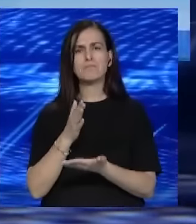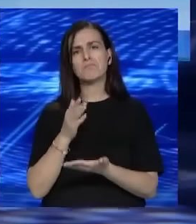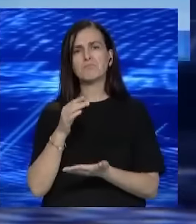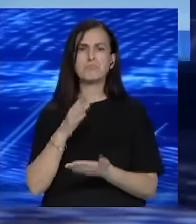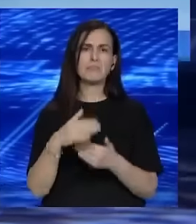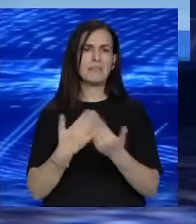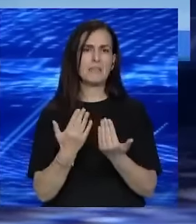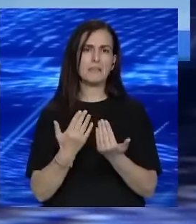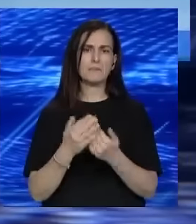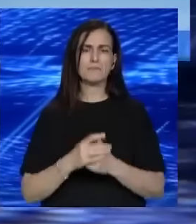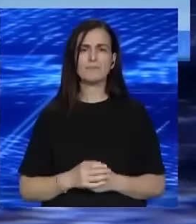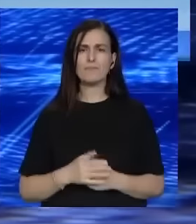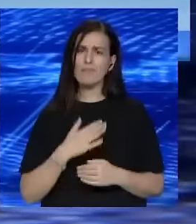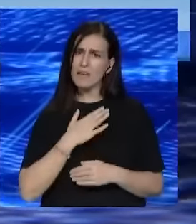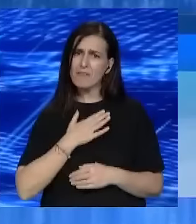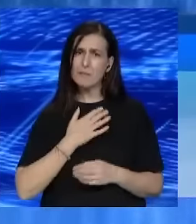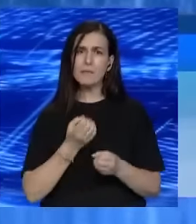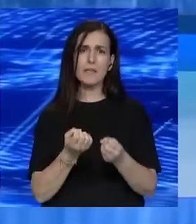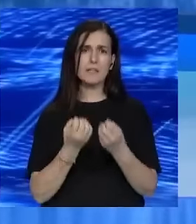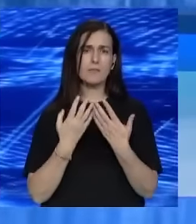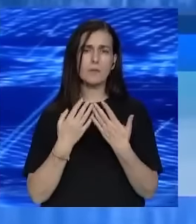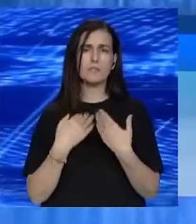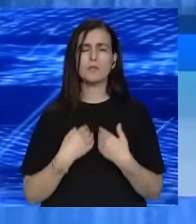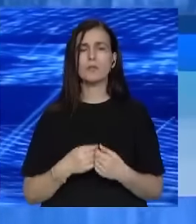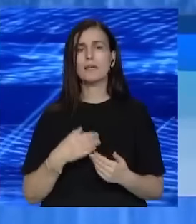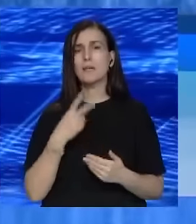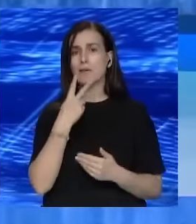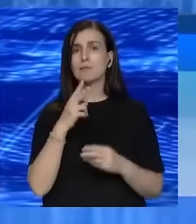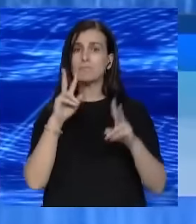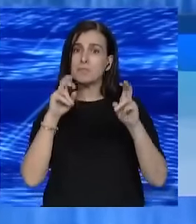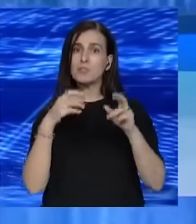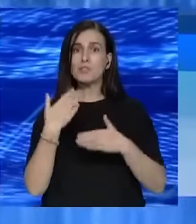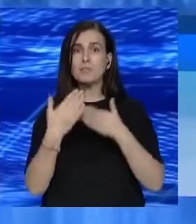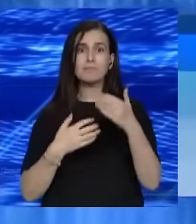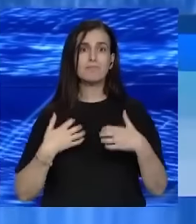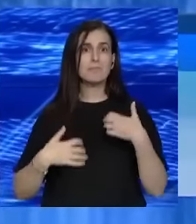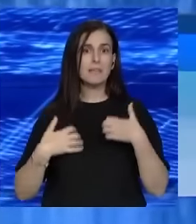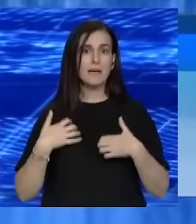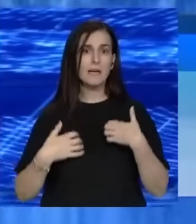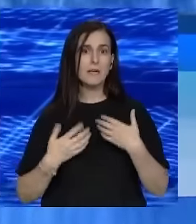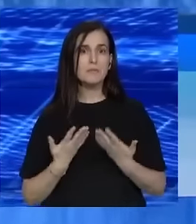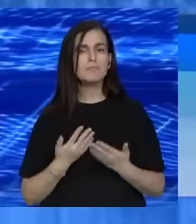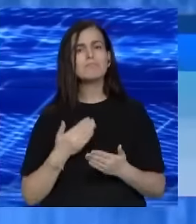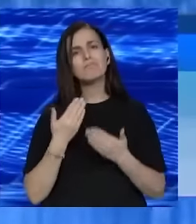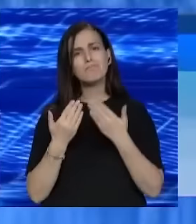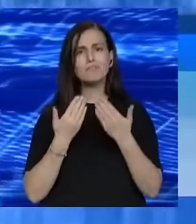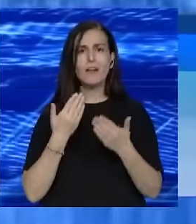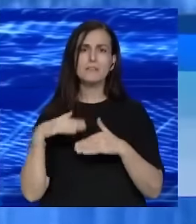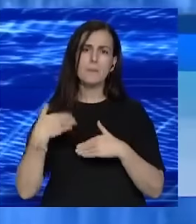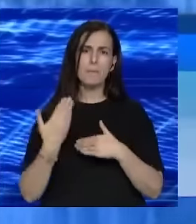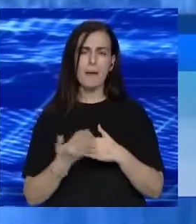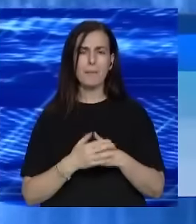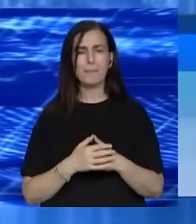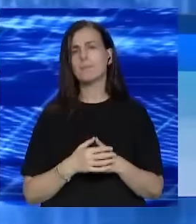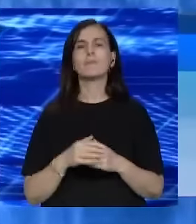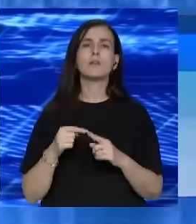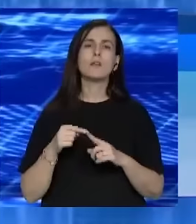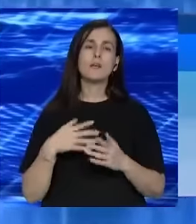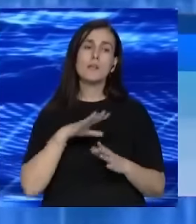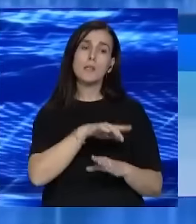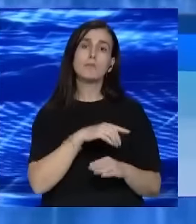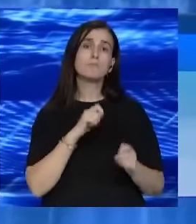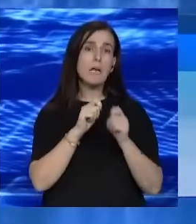Yldiz, faleminderit për gjithë informacionin. Do të ndjekim të çështje pa diskutime shumë vëmendje moment pas momenti me edicionin tonë informative dhe me gjithë